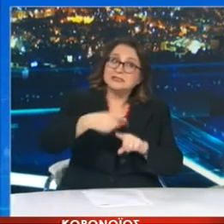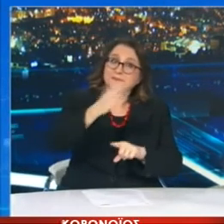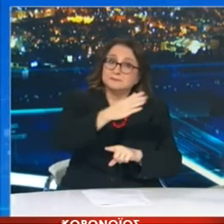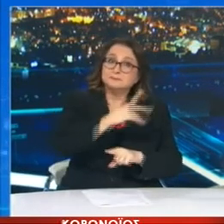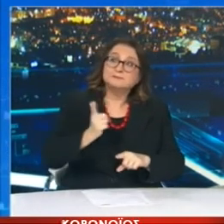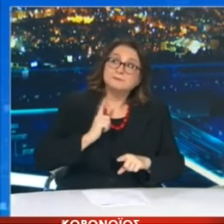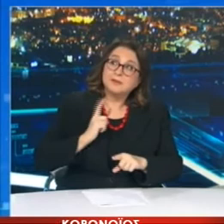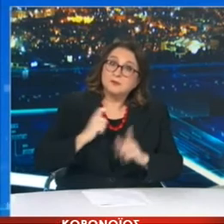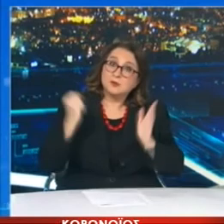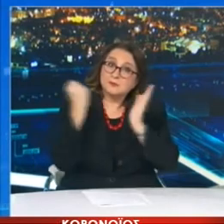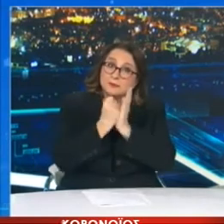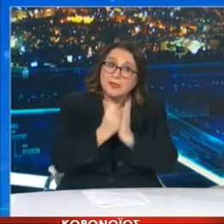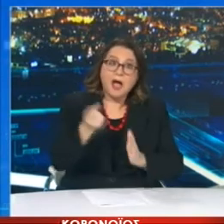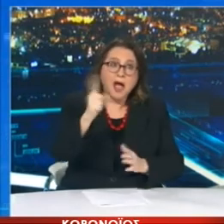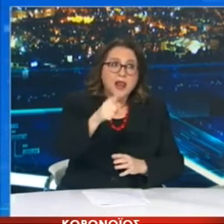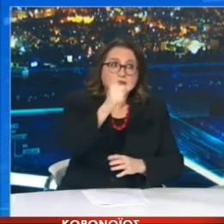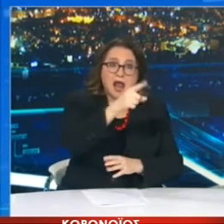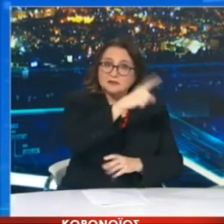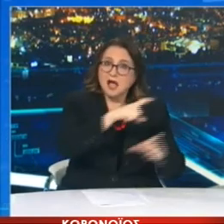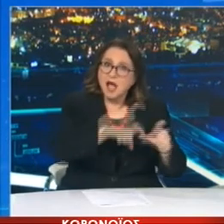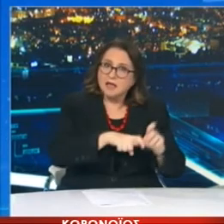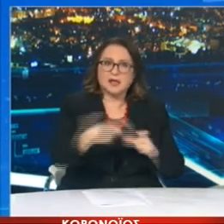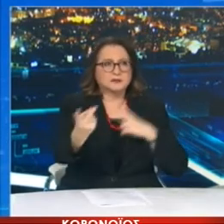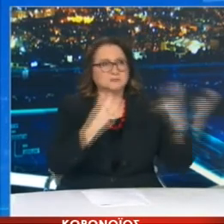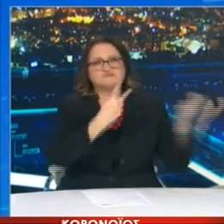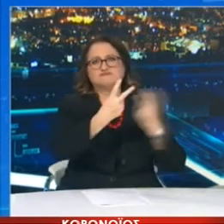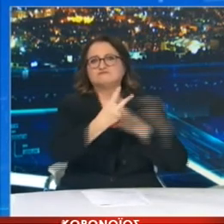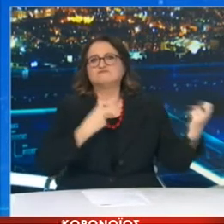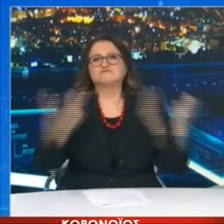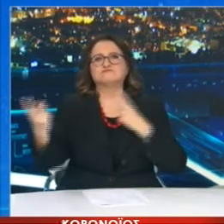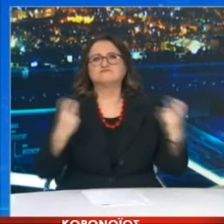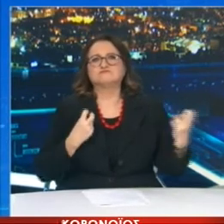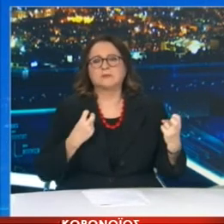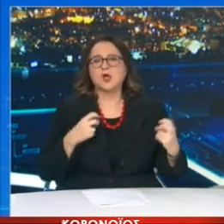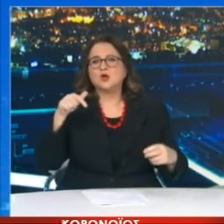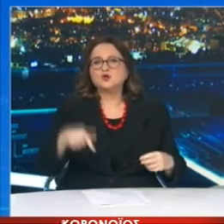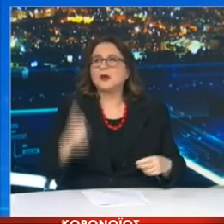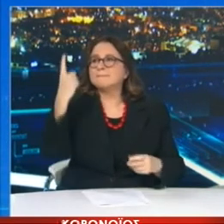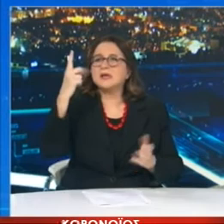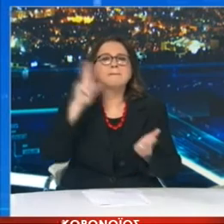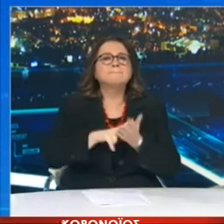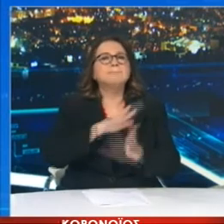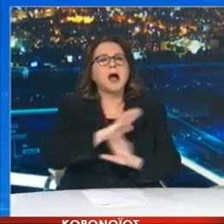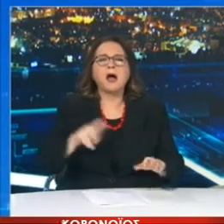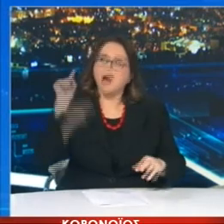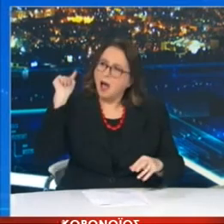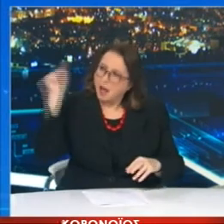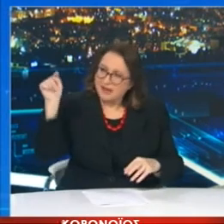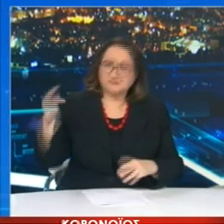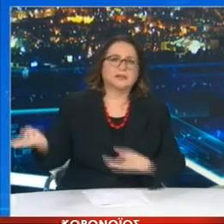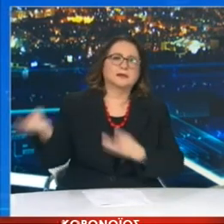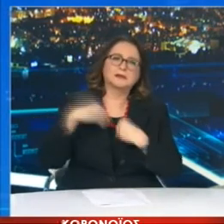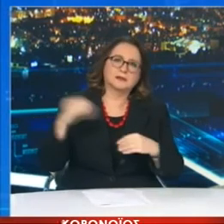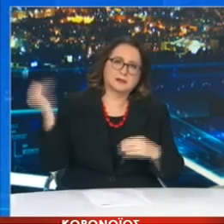έγκριση και από την εταιρεία Moderna και από την εταιρεία AstraZeneca. Άρα είναι εμφανές, όσο προχωράμε και όσο